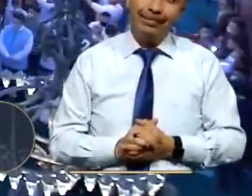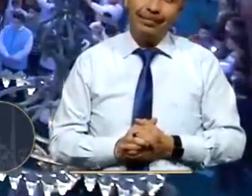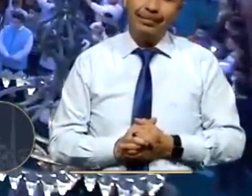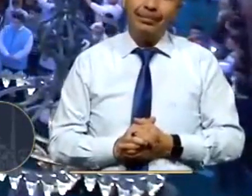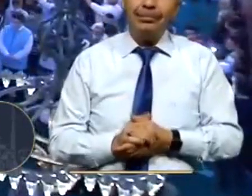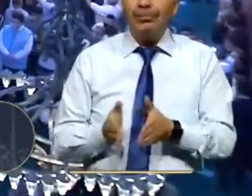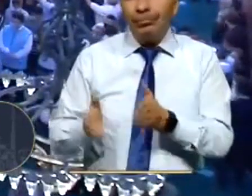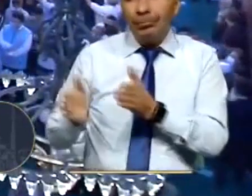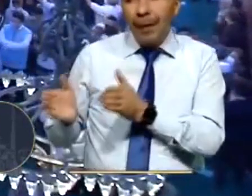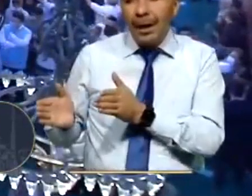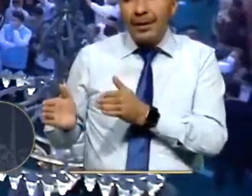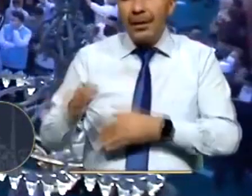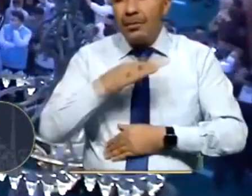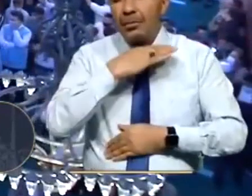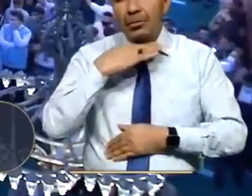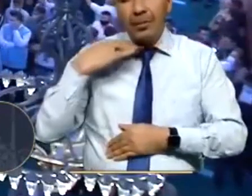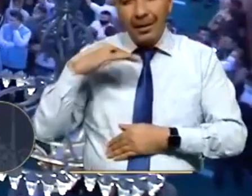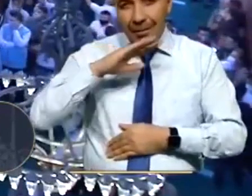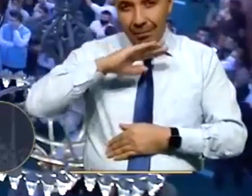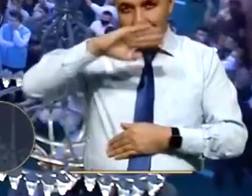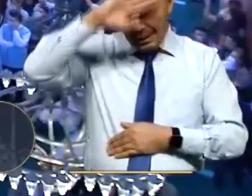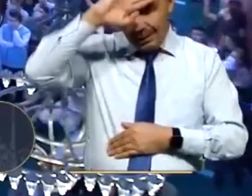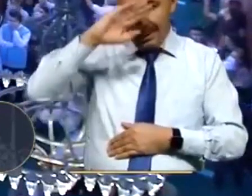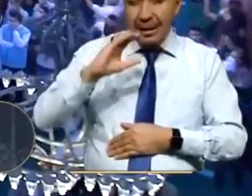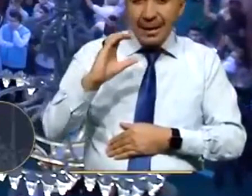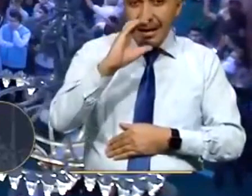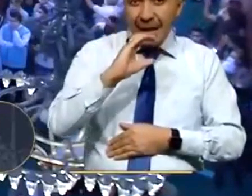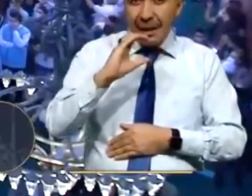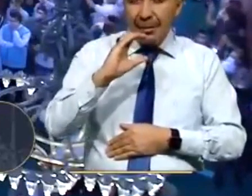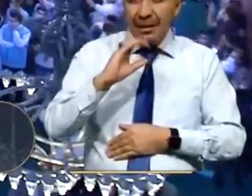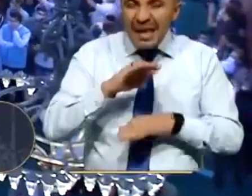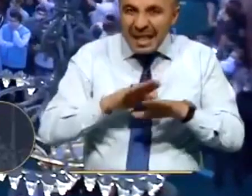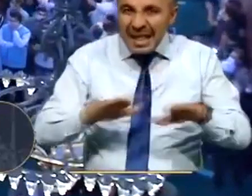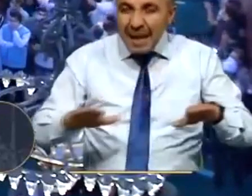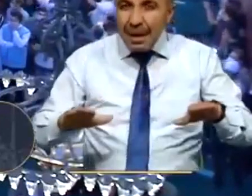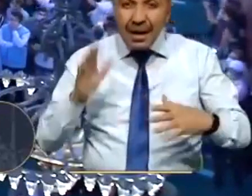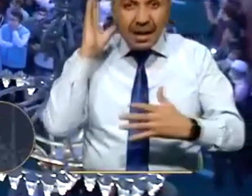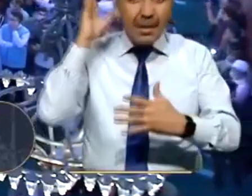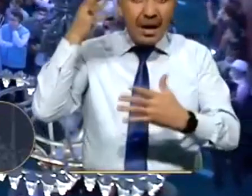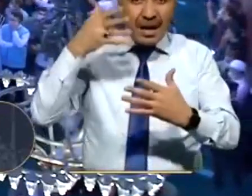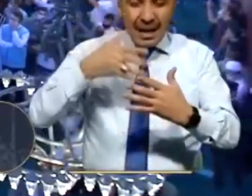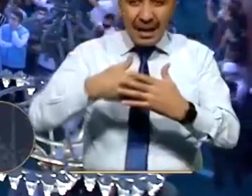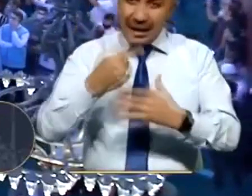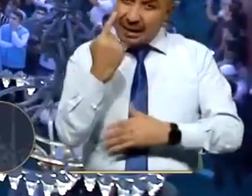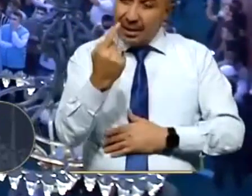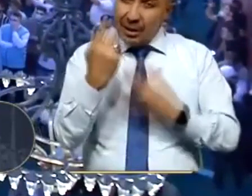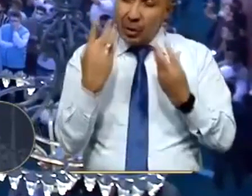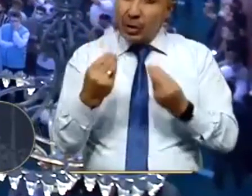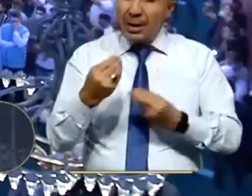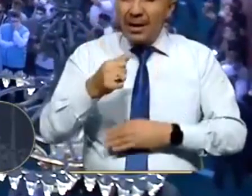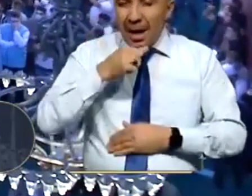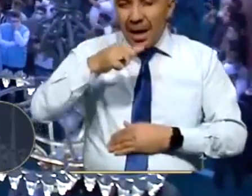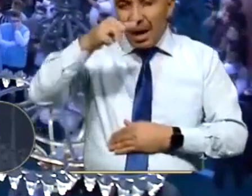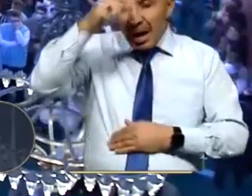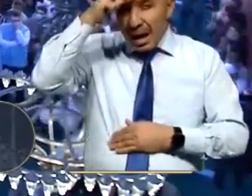Ayrıca Kurban Bayramı, İslam'ın temel ibadetlerinden biri olan haccın